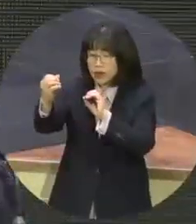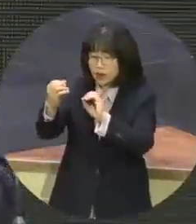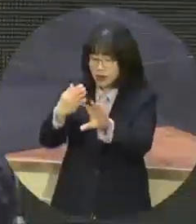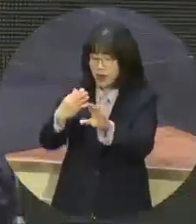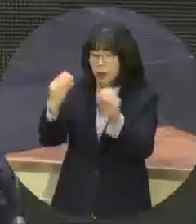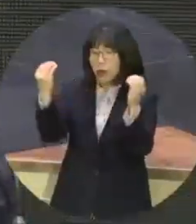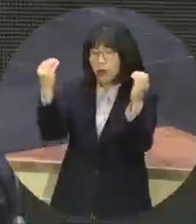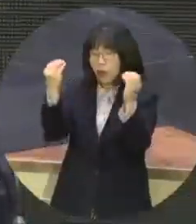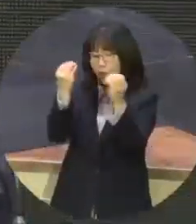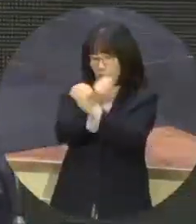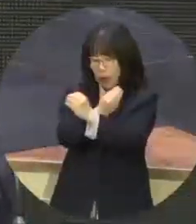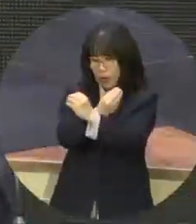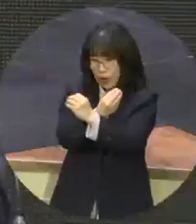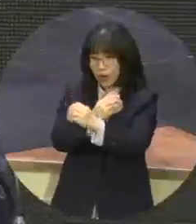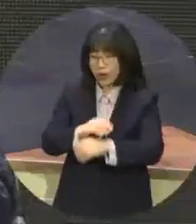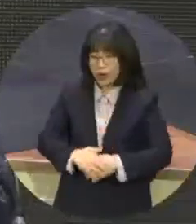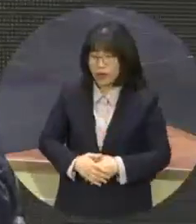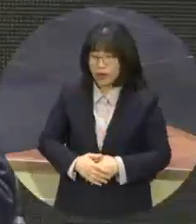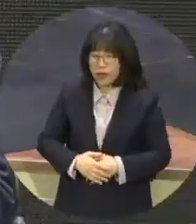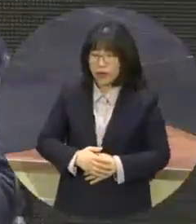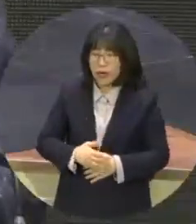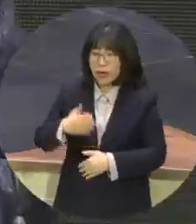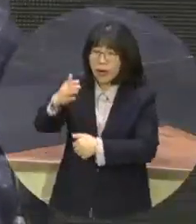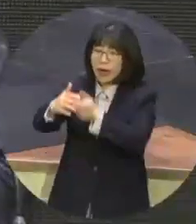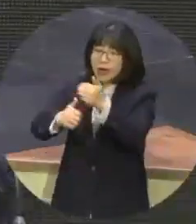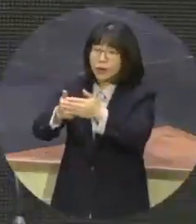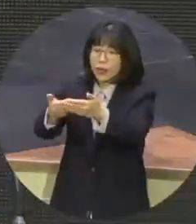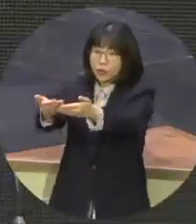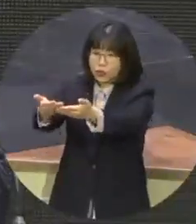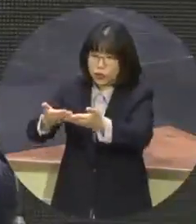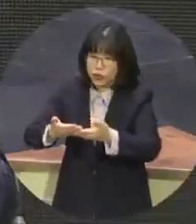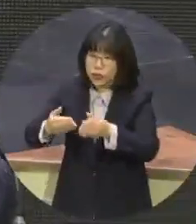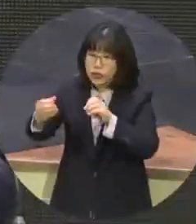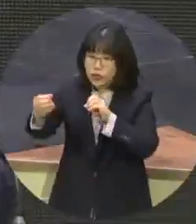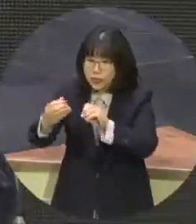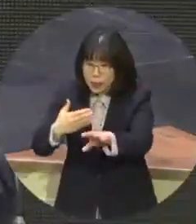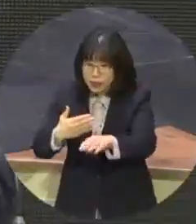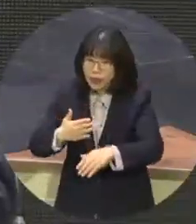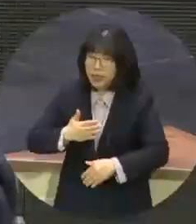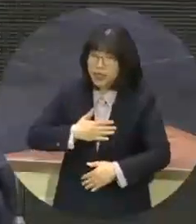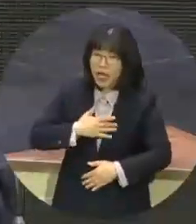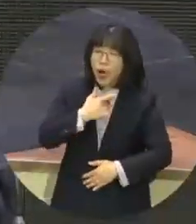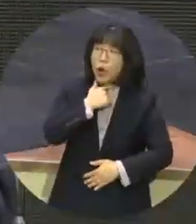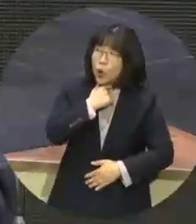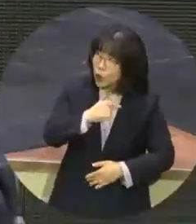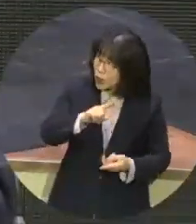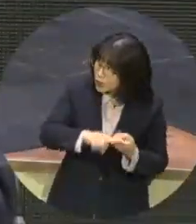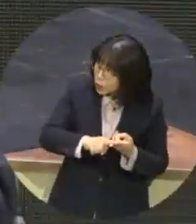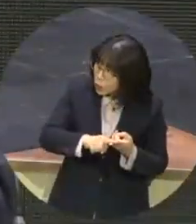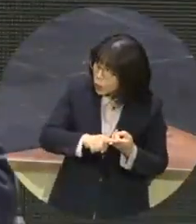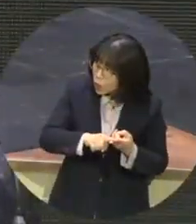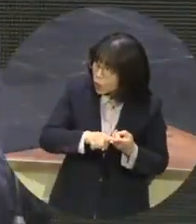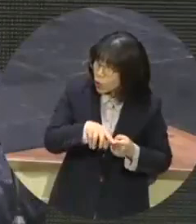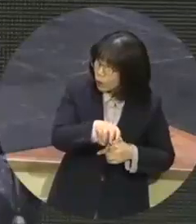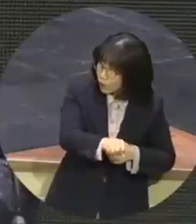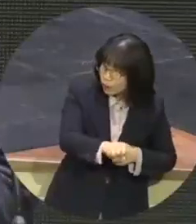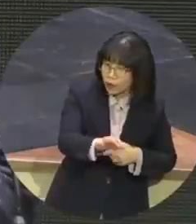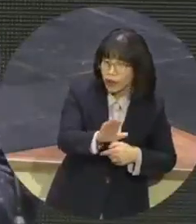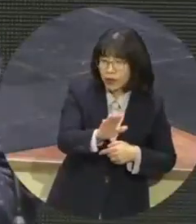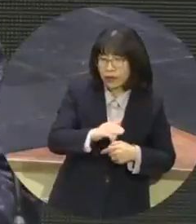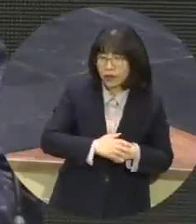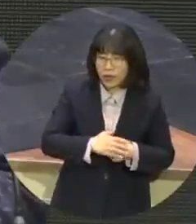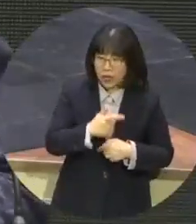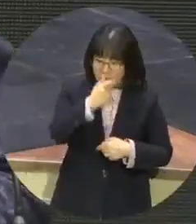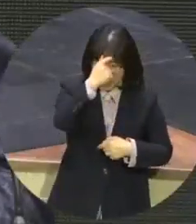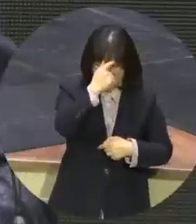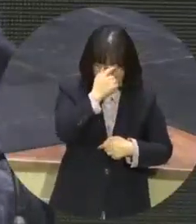해요. 하나님이 주시는 이 응답은 우리가 원하는 대로 주는 거 아니에요. 기도도